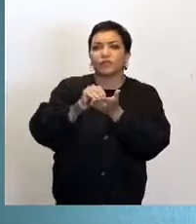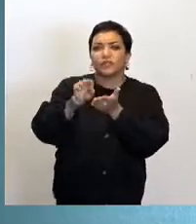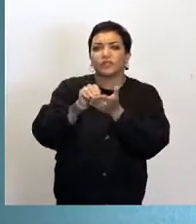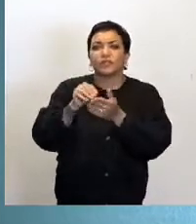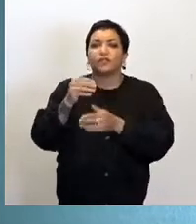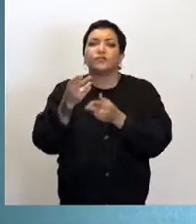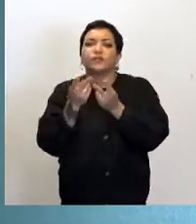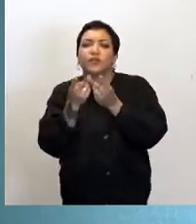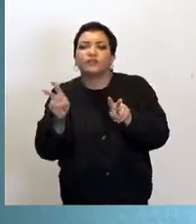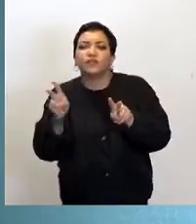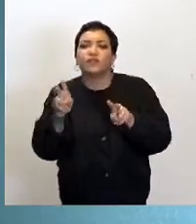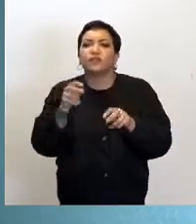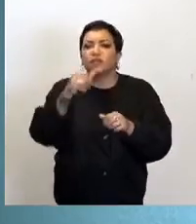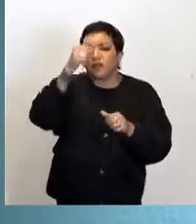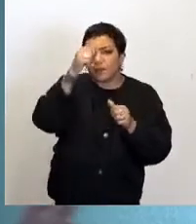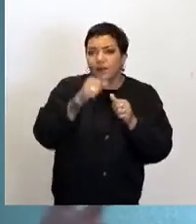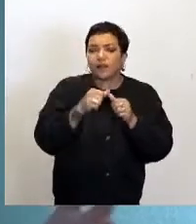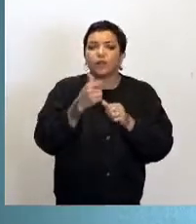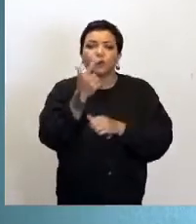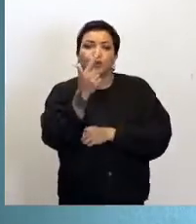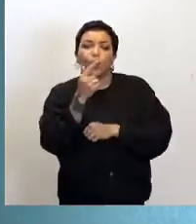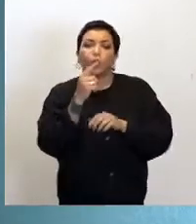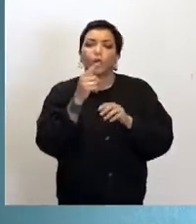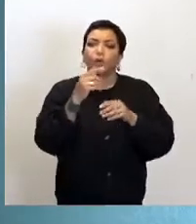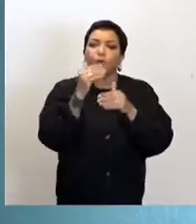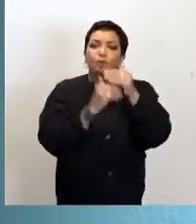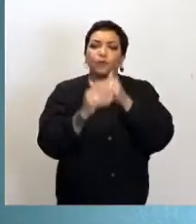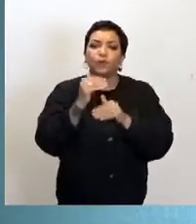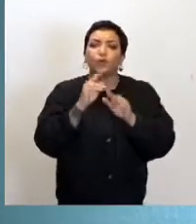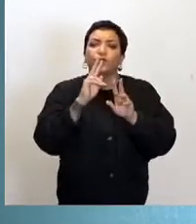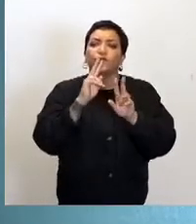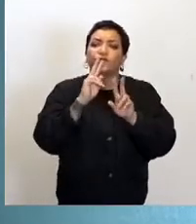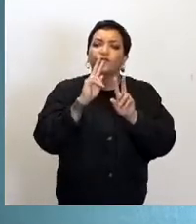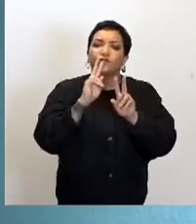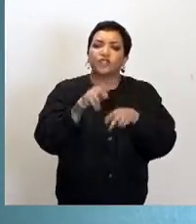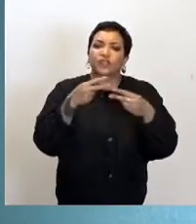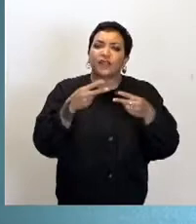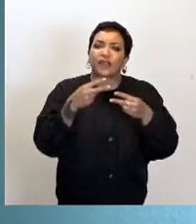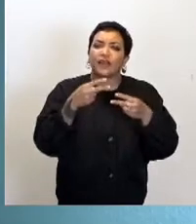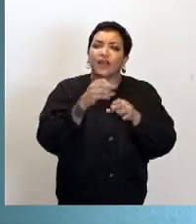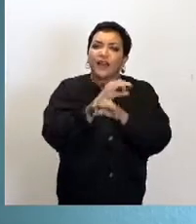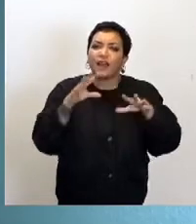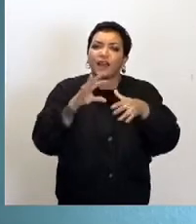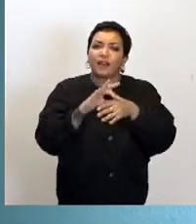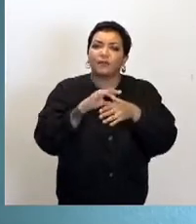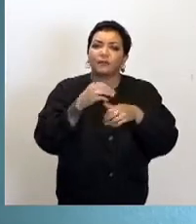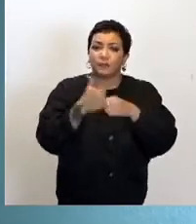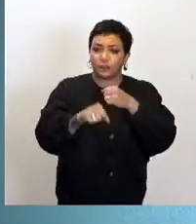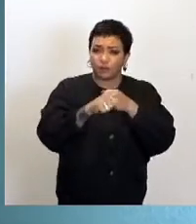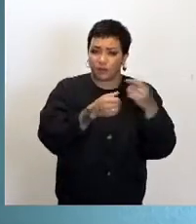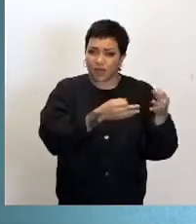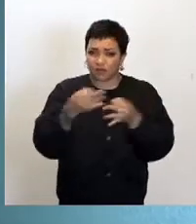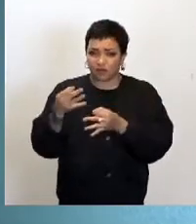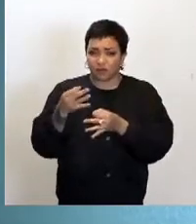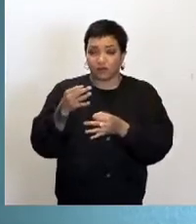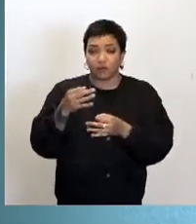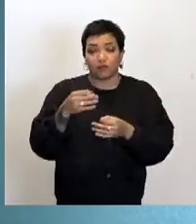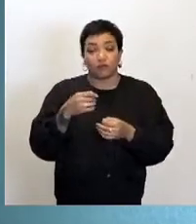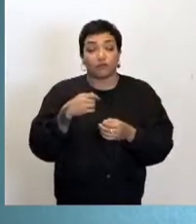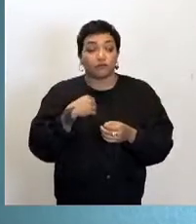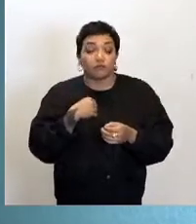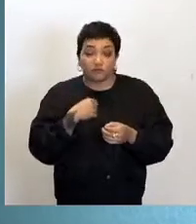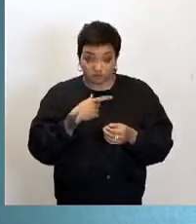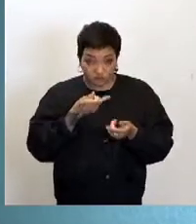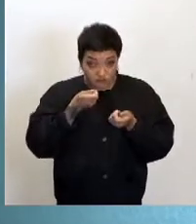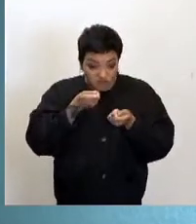menus végétariens par semaine est sûrement quelque chose qui vous tient à cœur, mais est-ce que c'est pertinent que de l'imposer à des